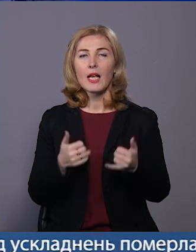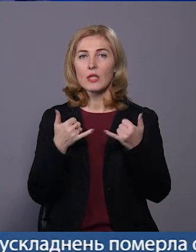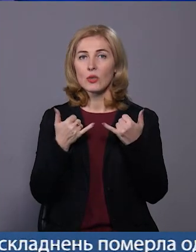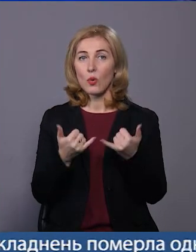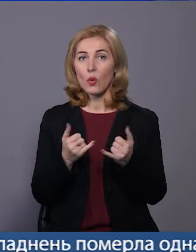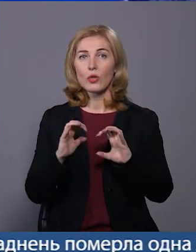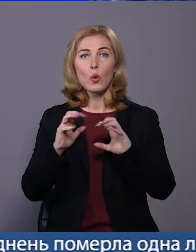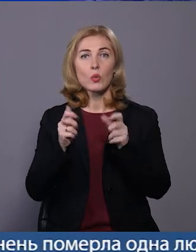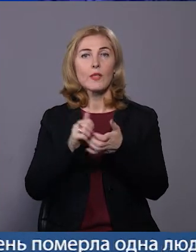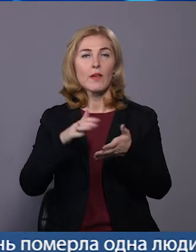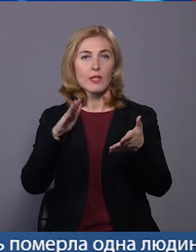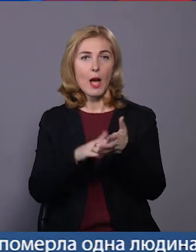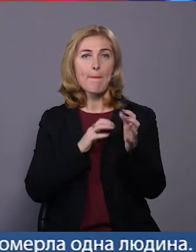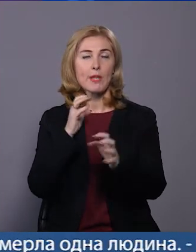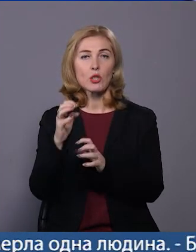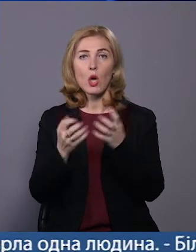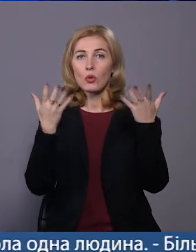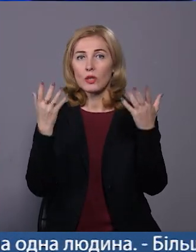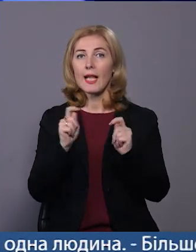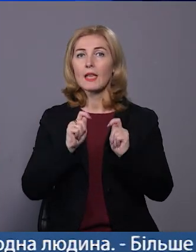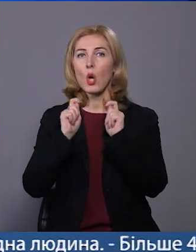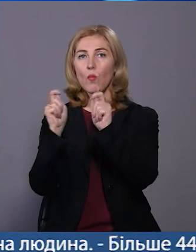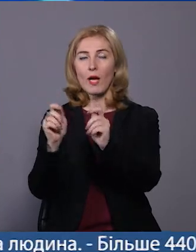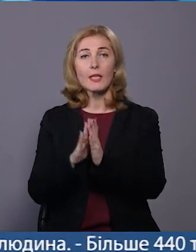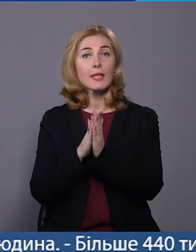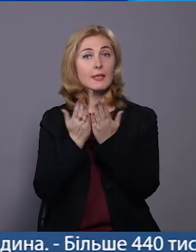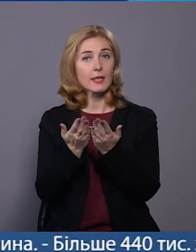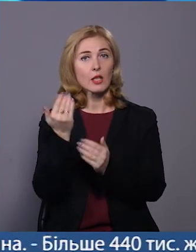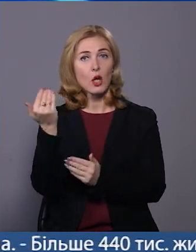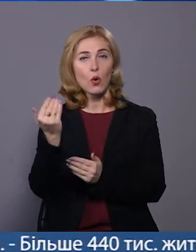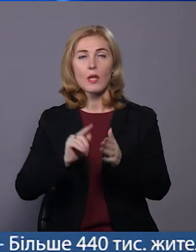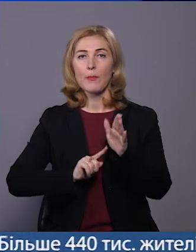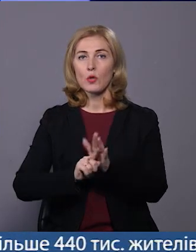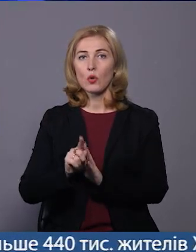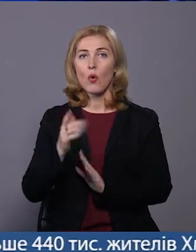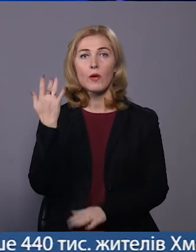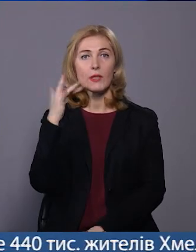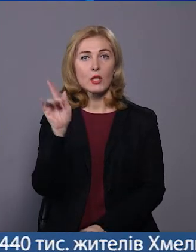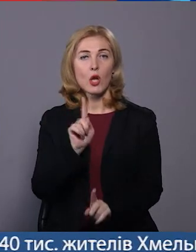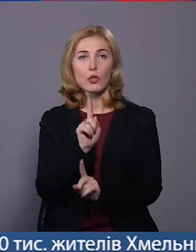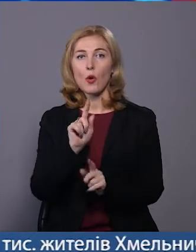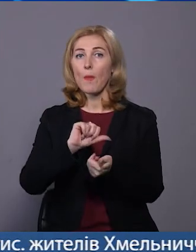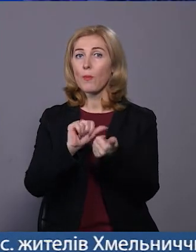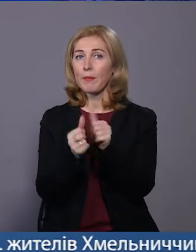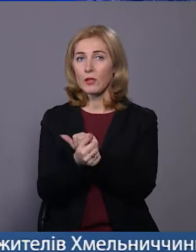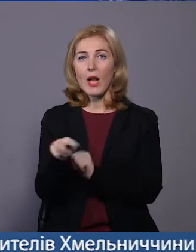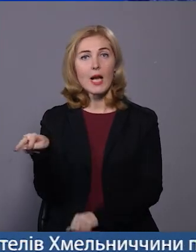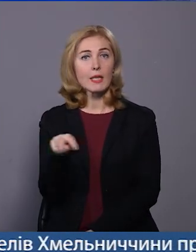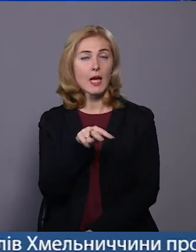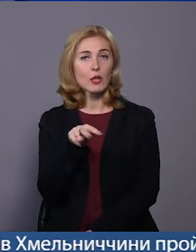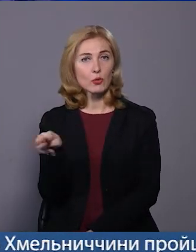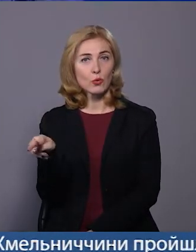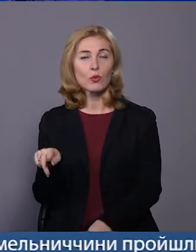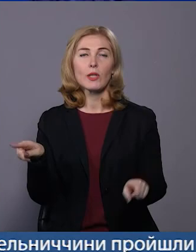Сьогодні у світі відзначають Міжнародний день дарування книг. Його започаткували в США, щоб обмінюватися літературою